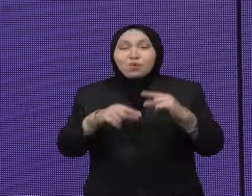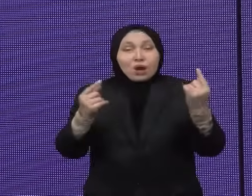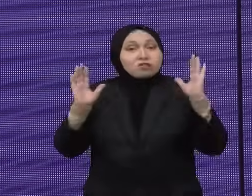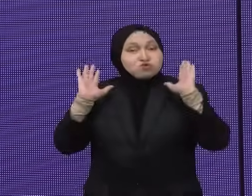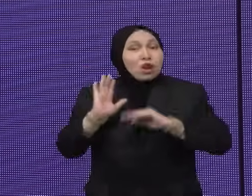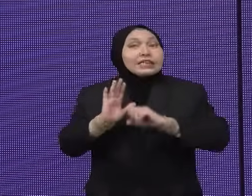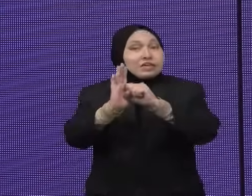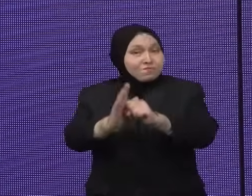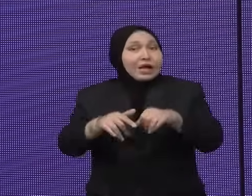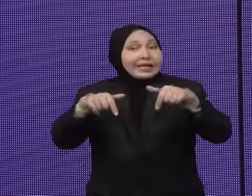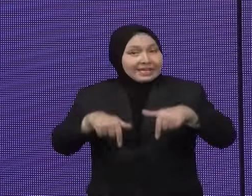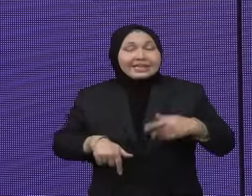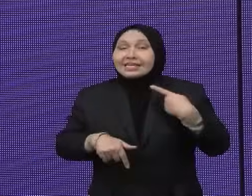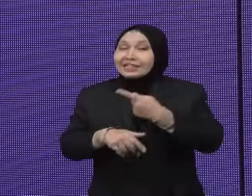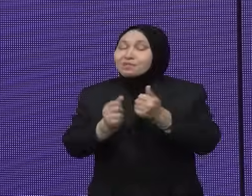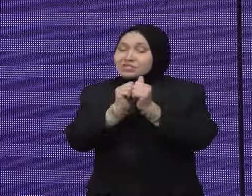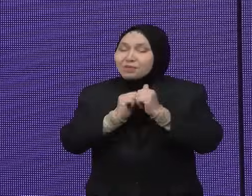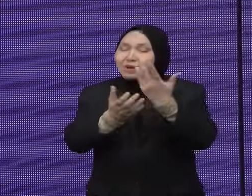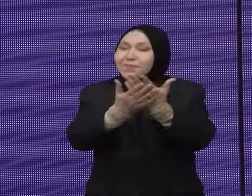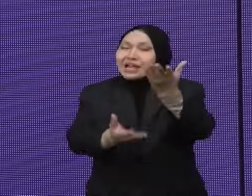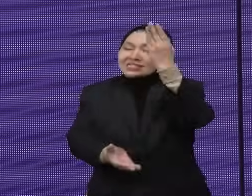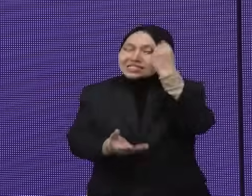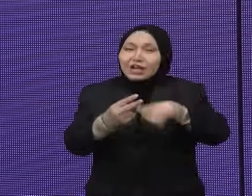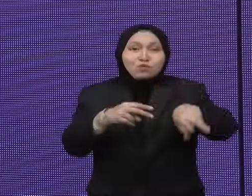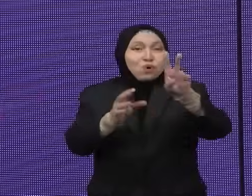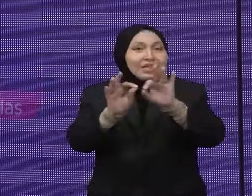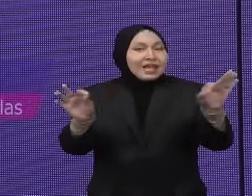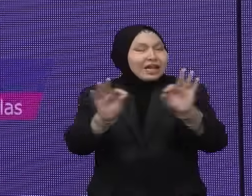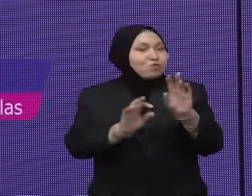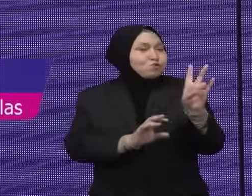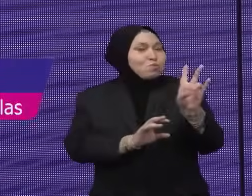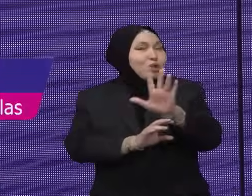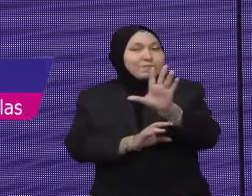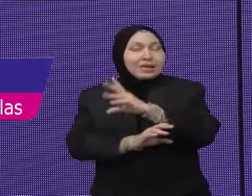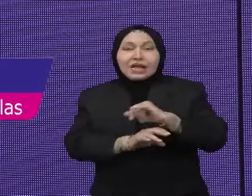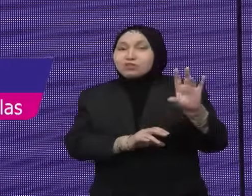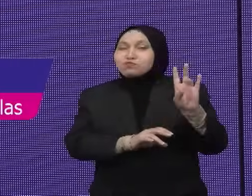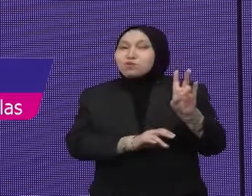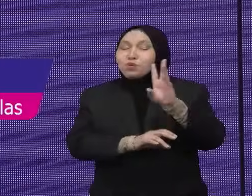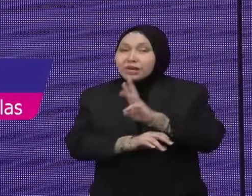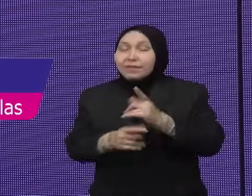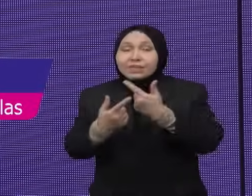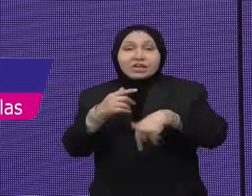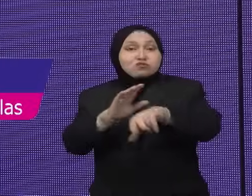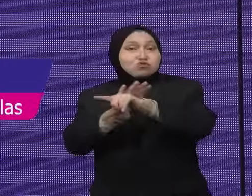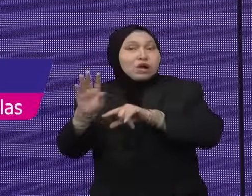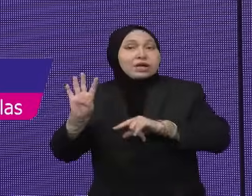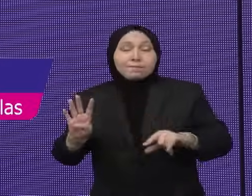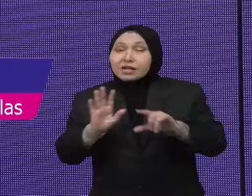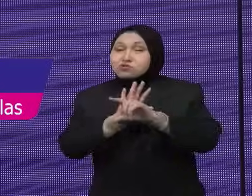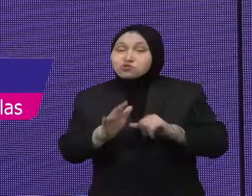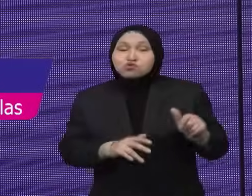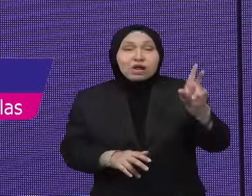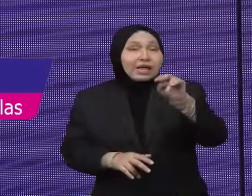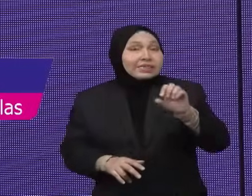Salat Infaq. Pada hari ini sama-sama kita mendalami dua ayat, ayat 75 dan 76 daripada surah yang keempat, surah An-Nisa,